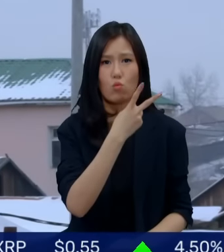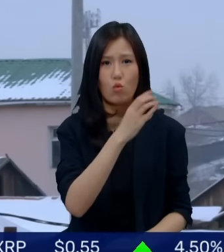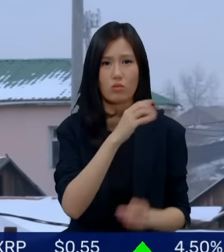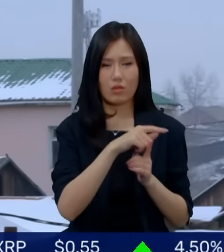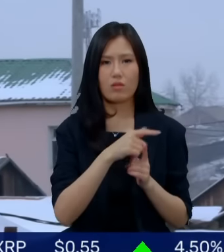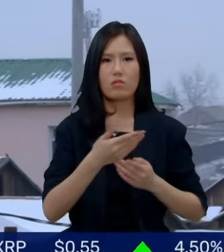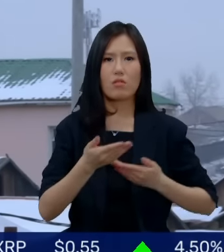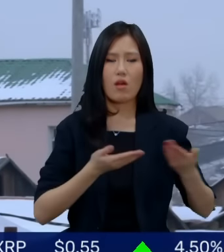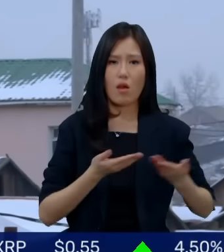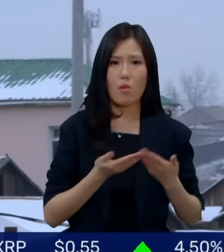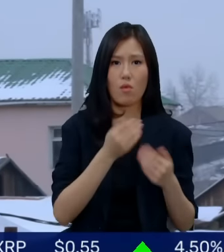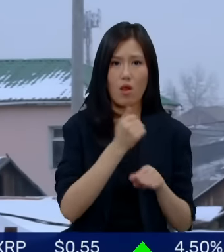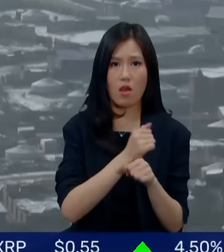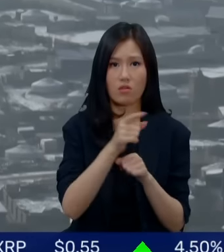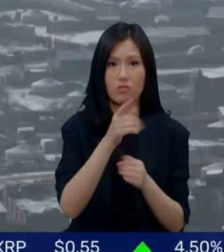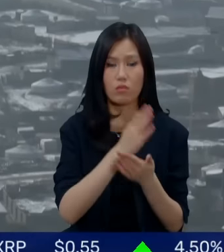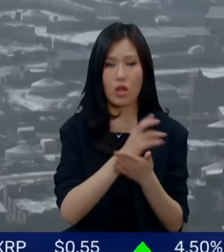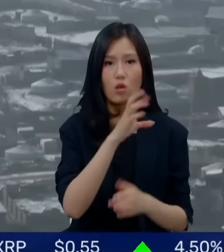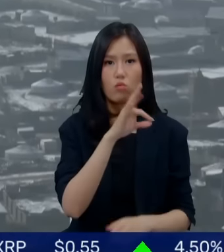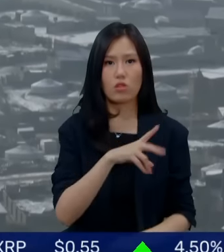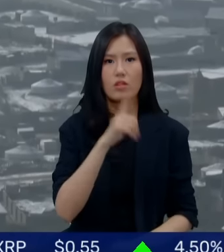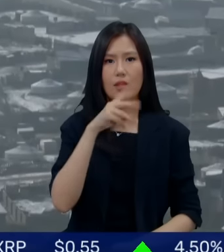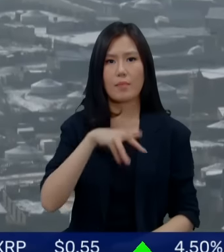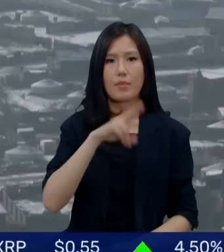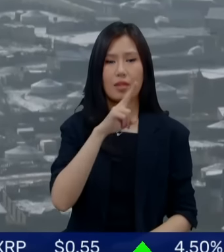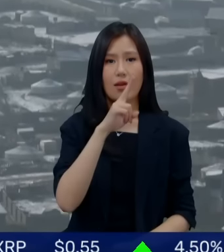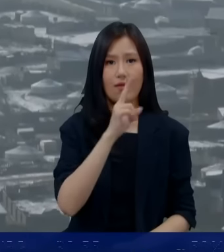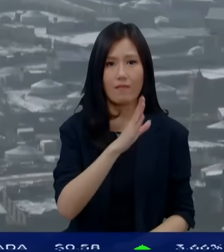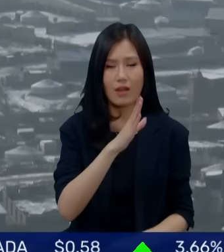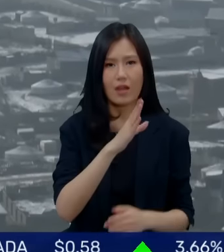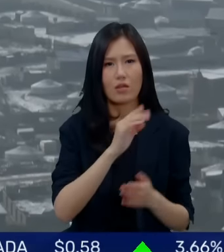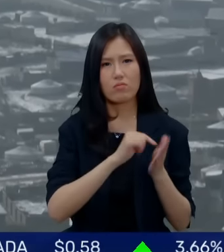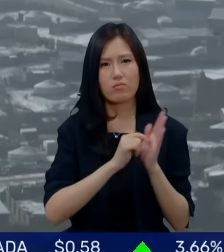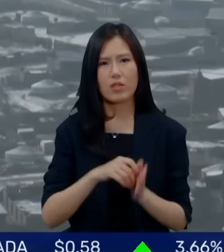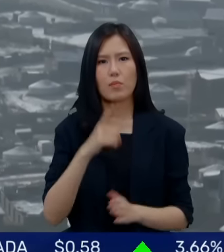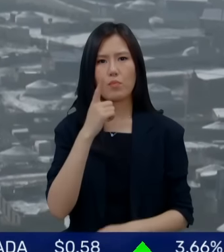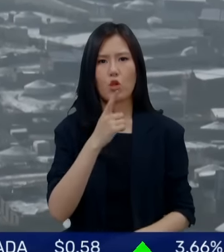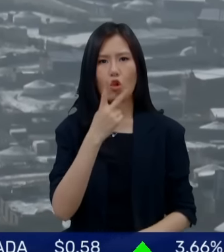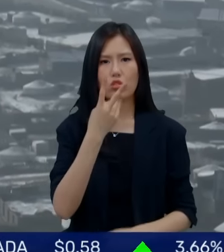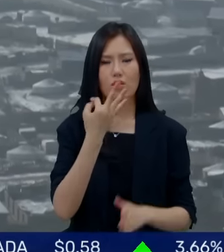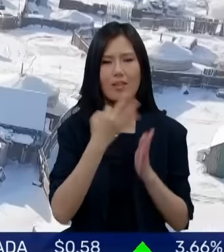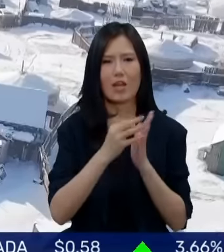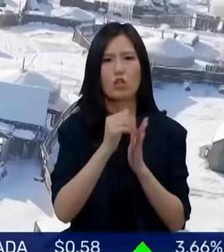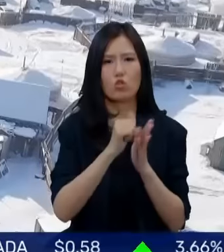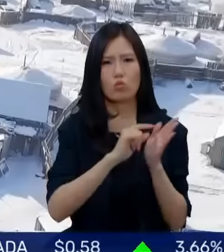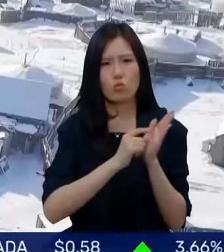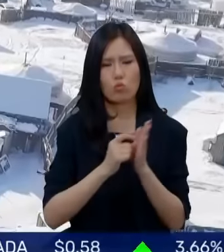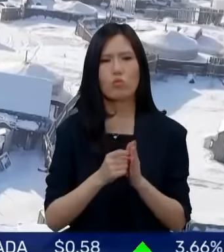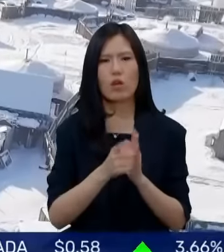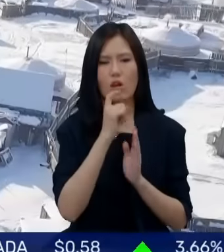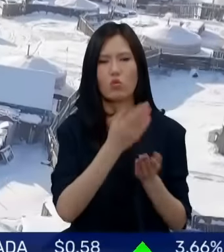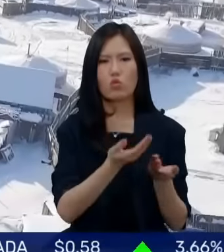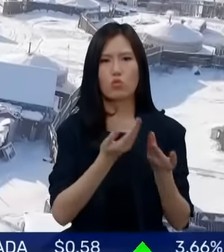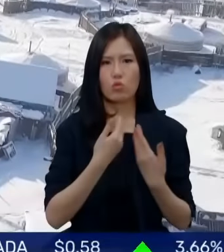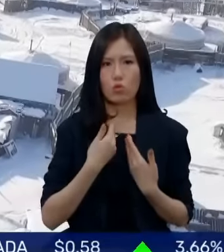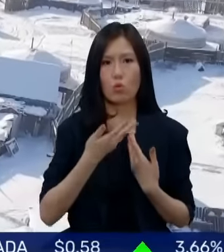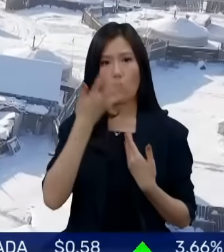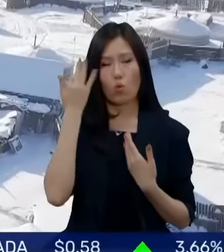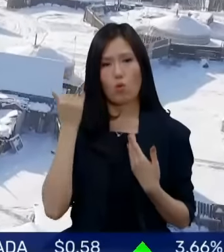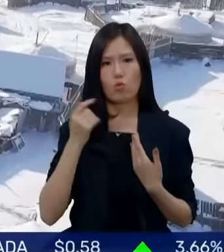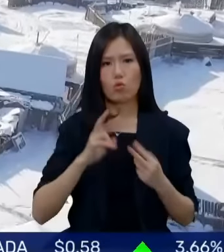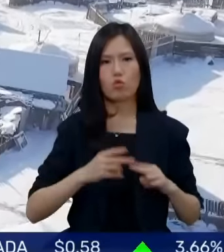үйлчилгээний чиглэлээр үйл ажиллагаа явуулдаг бол метр квадрат тутамдаа 1280 төгрөгийг төлж байгаа юм. Харин энэ төлбөрийн хэмжээнд утгагүй өөрчлөлт